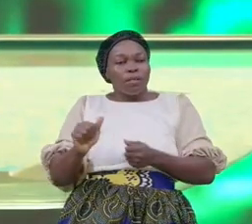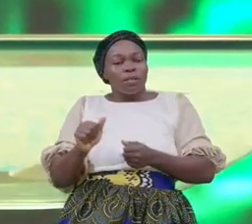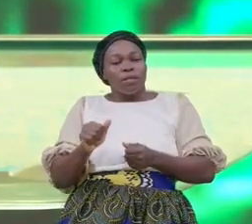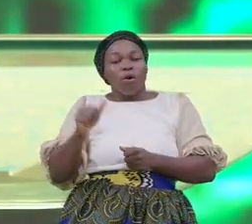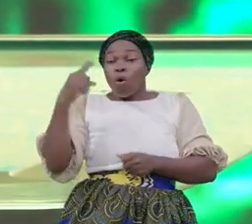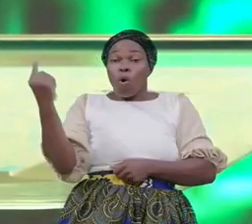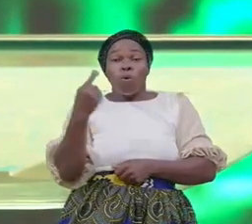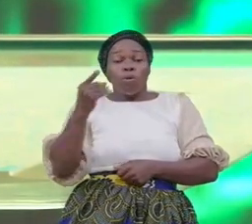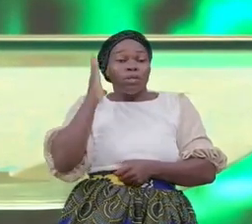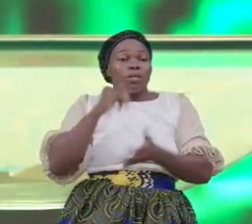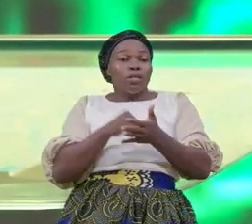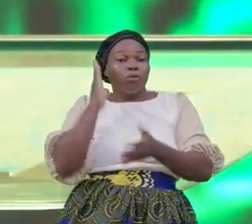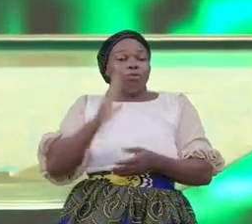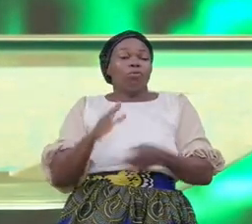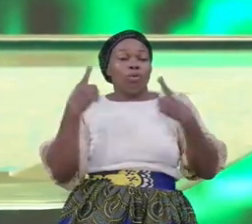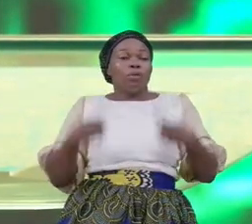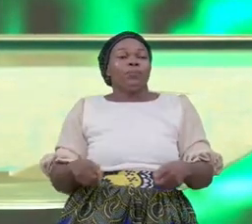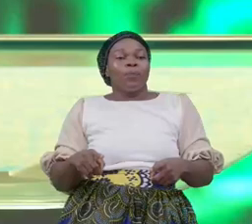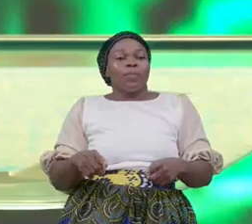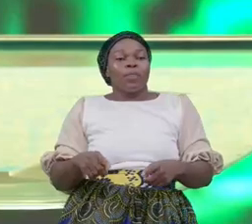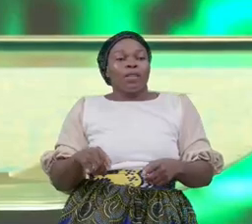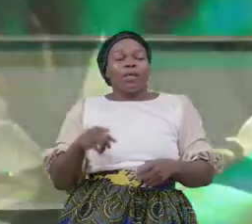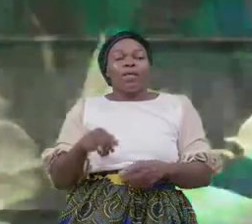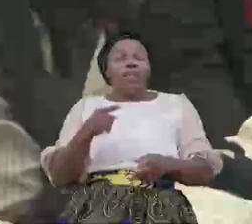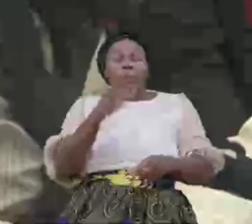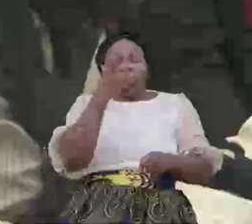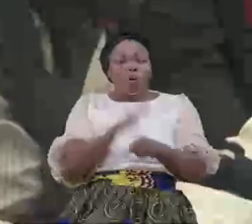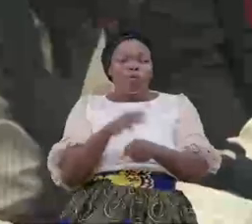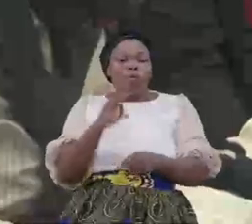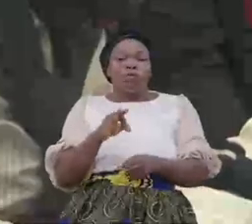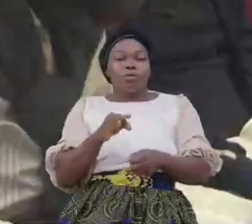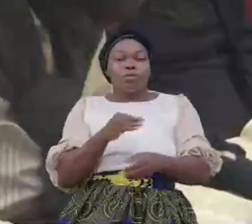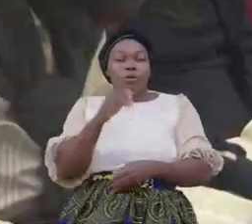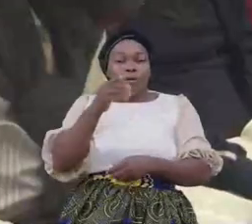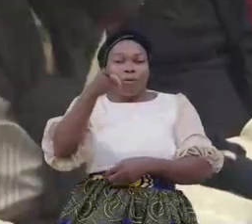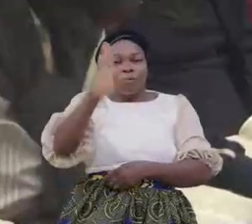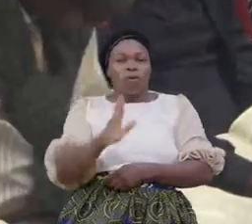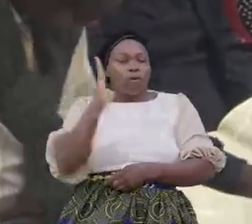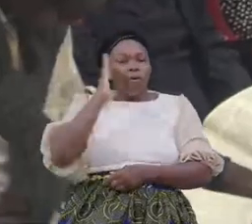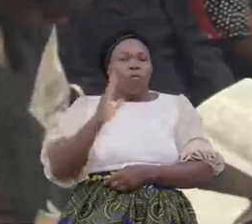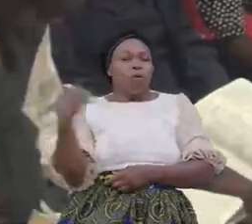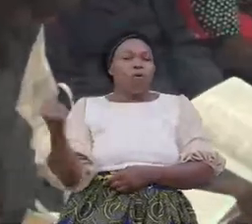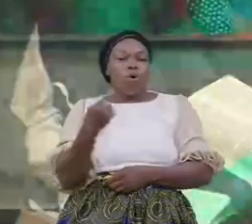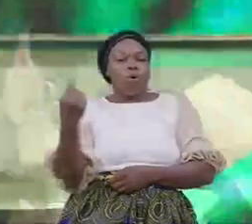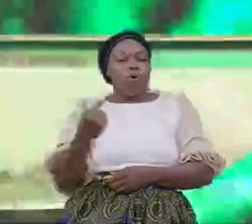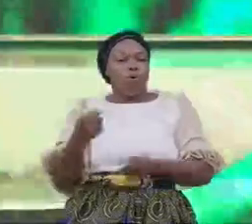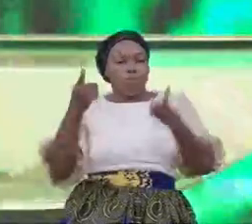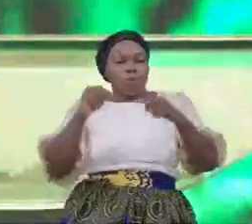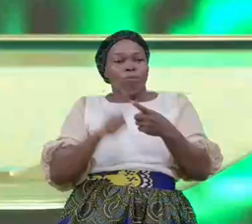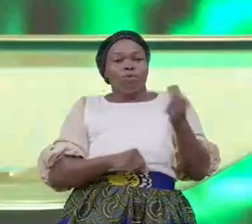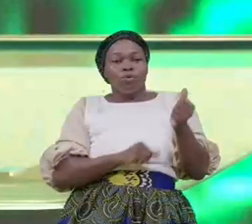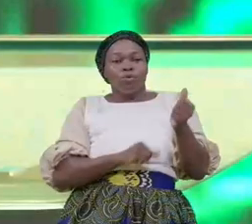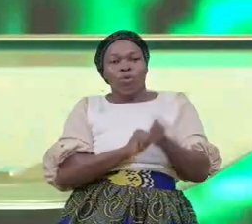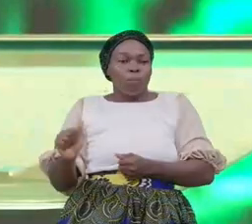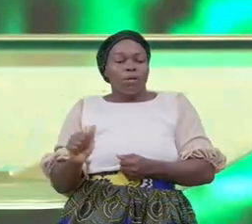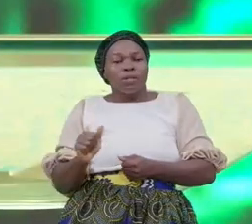Lorsque le peuple entendit, la promesse de Dieu chaque fois va s'accomplir. L'échec de votre ennemi